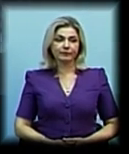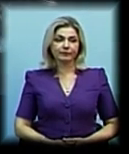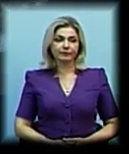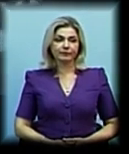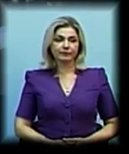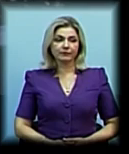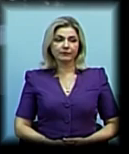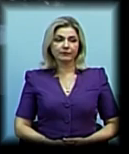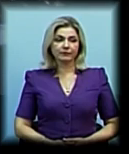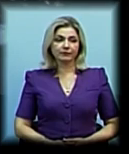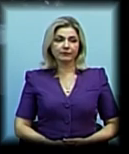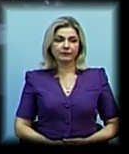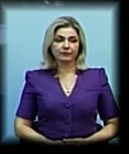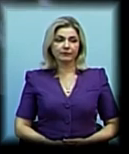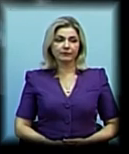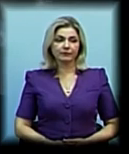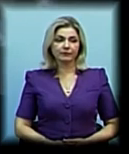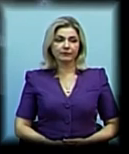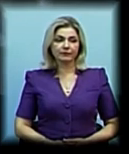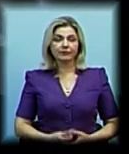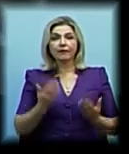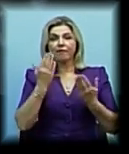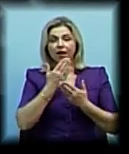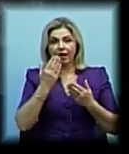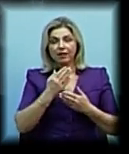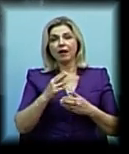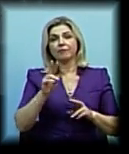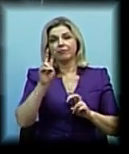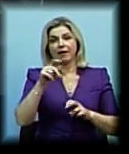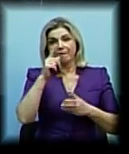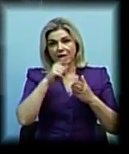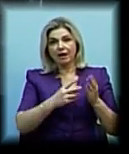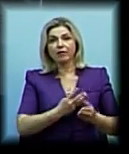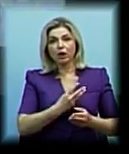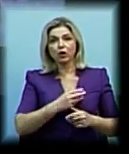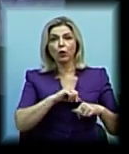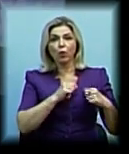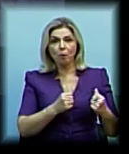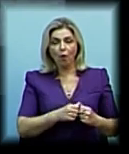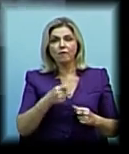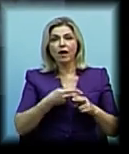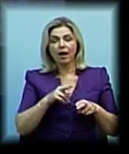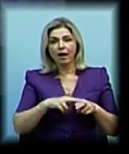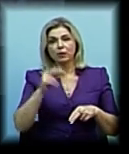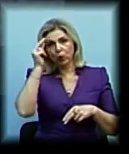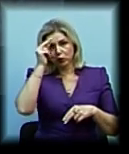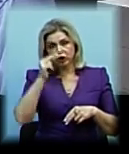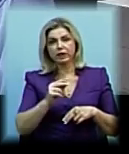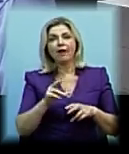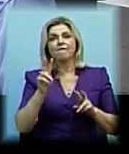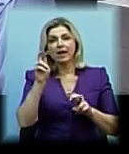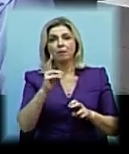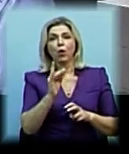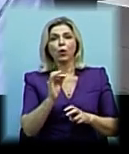що вміють жить мудро берегти. Фільм «Віра, надія, любов» – робота учениць студії «Фотокрок». Співавтор та оператор